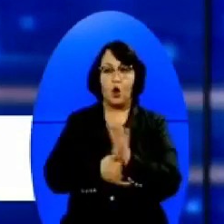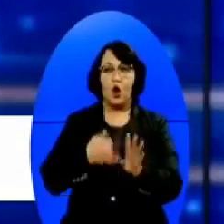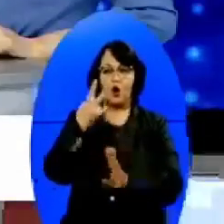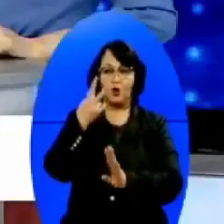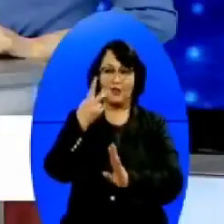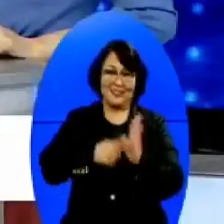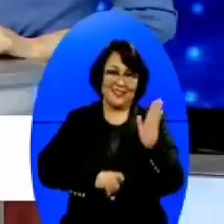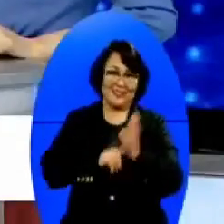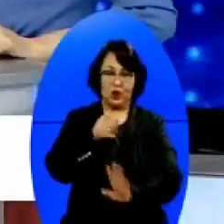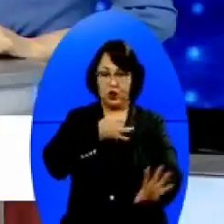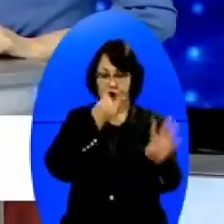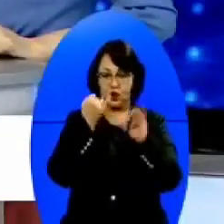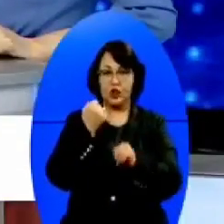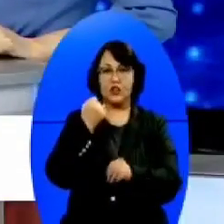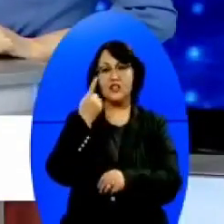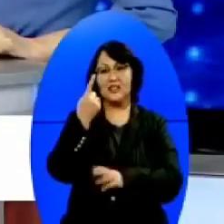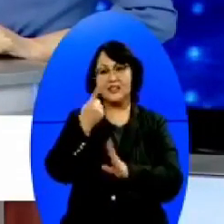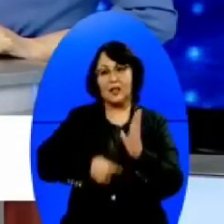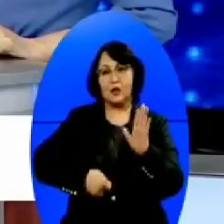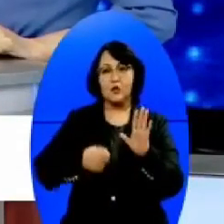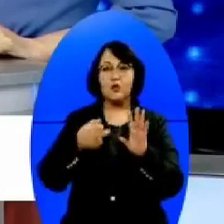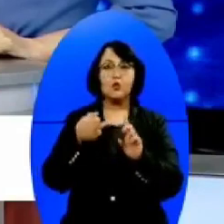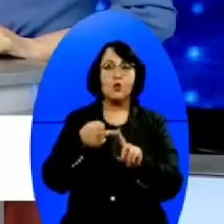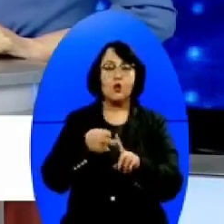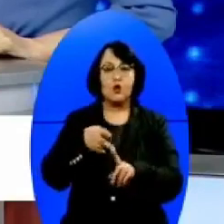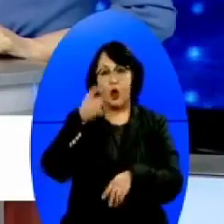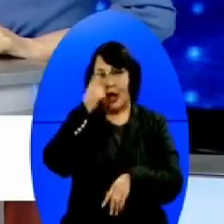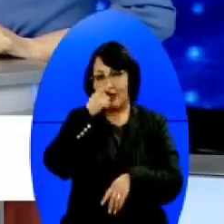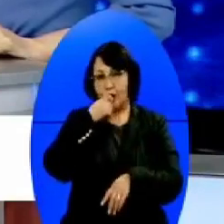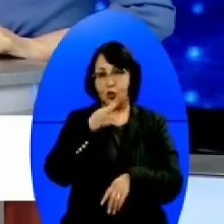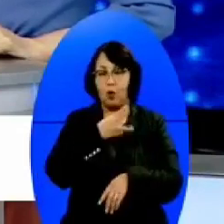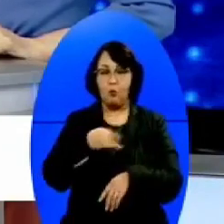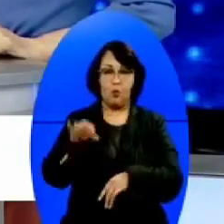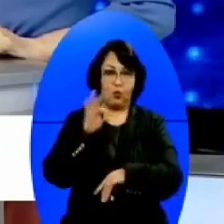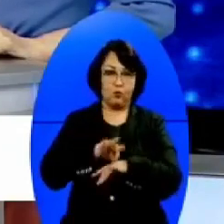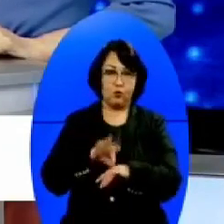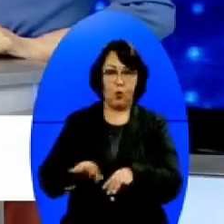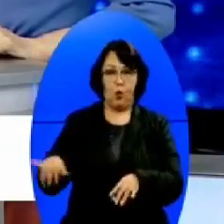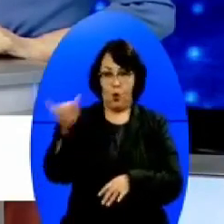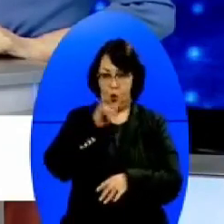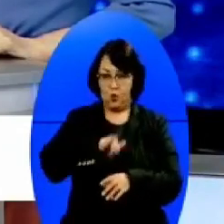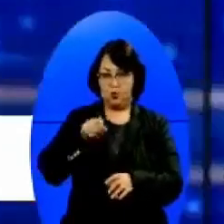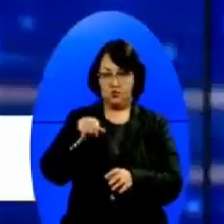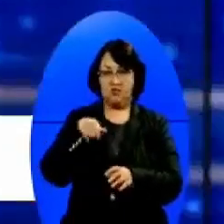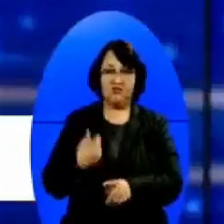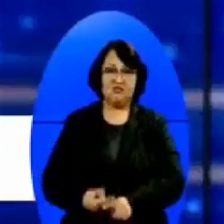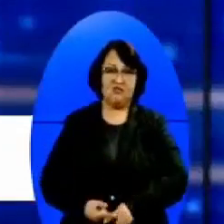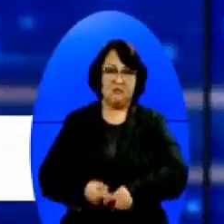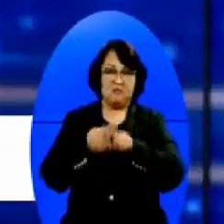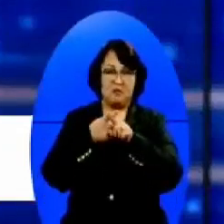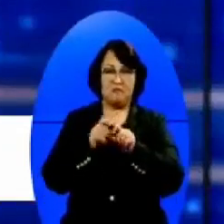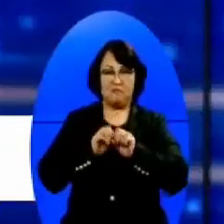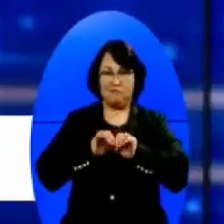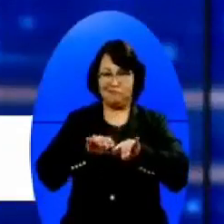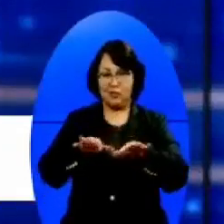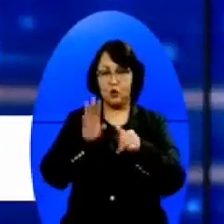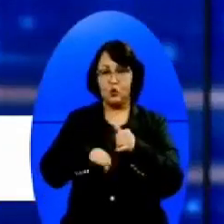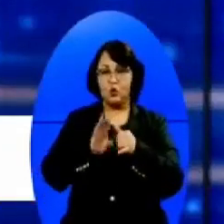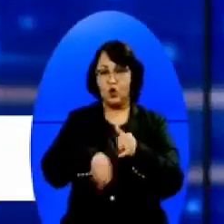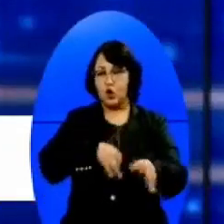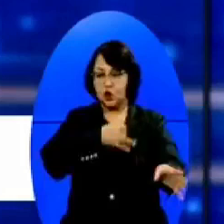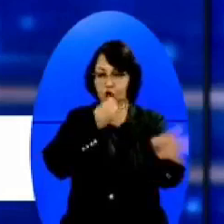өнөг явж байна. За 1 дугаар сарын дунд үеэс эхлээд том том цэц өвчин одоо улсын хэмжээнд нэмэгдэж ирсэн. За одоо сүүлийн 7 өнгийн байдлаар